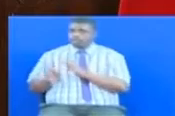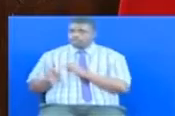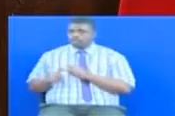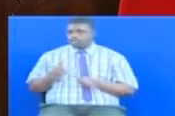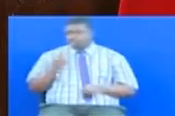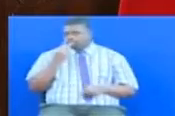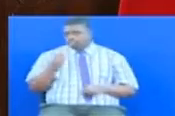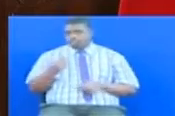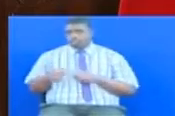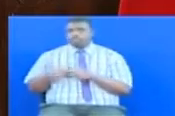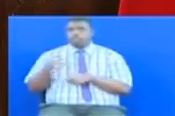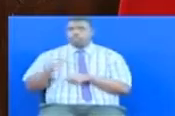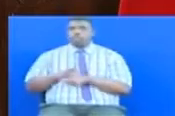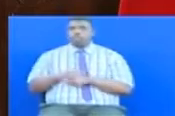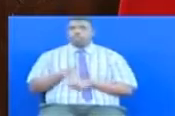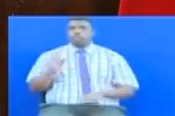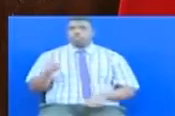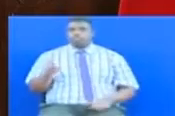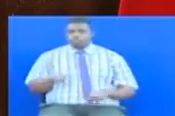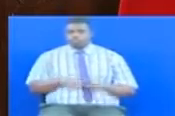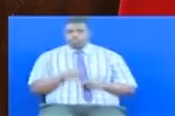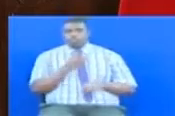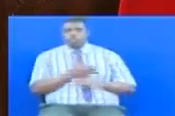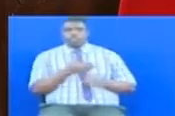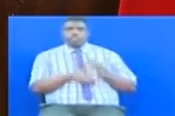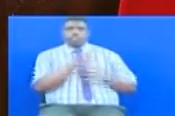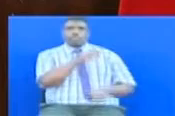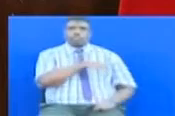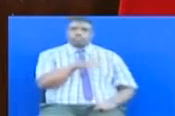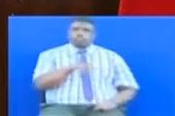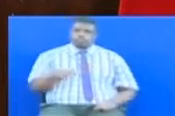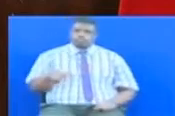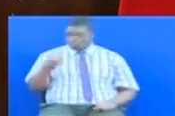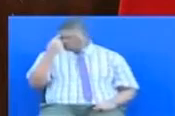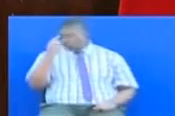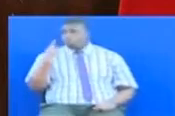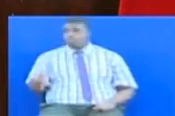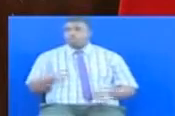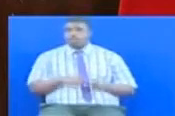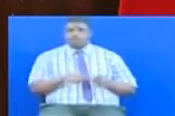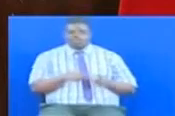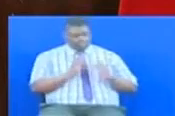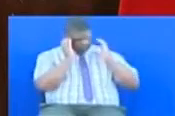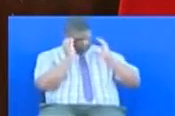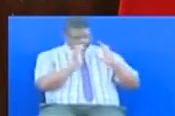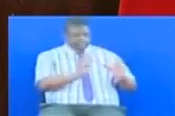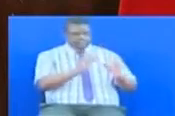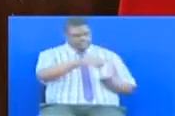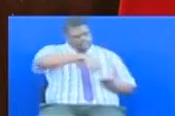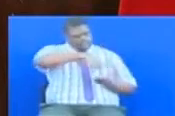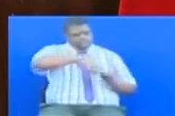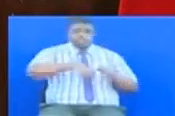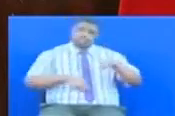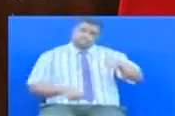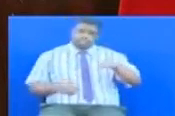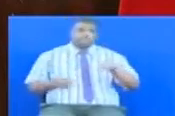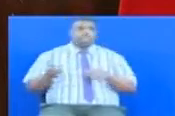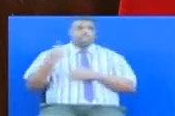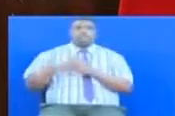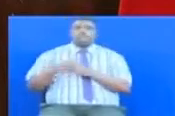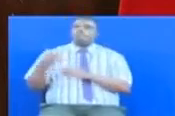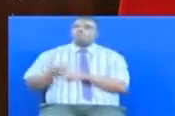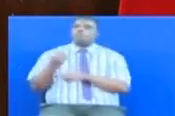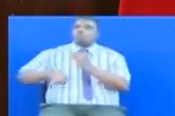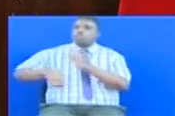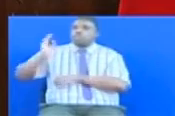miradi mingi ambayo ipo, kuna ujenzi wa masoko maeneo mengi. Dodoma wana soko, wana stendi ambayo nayo tunajua inakwenda kuingiza mapato zaidi ya kila